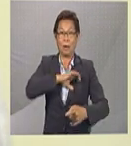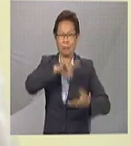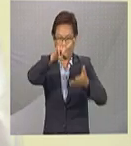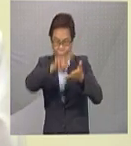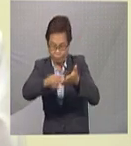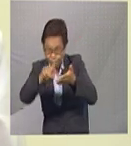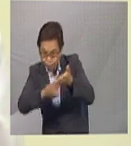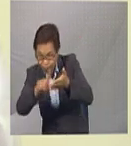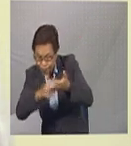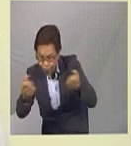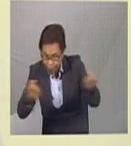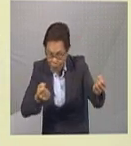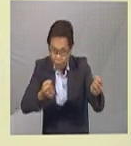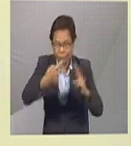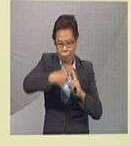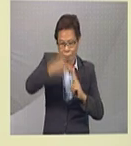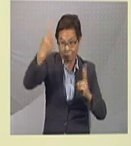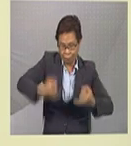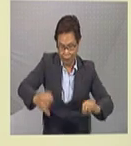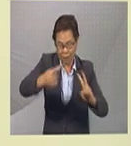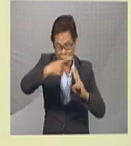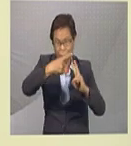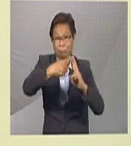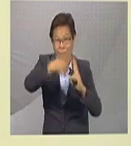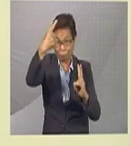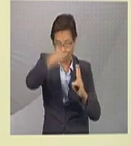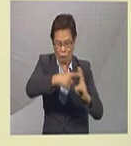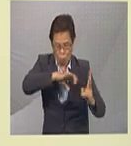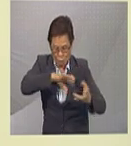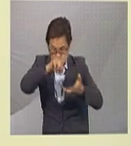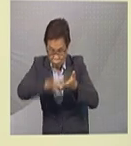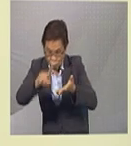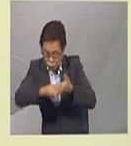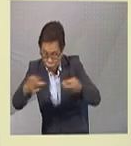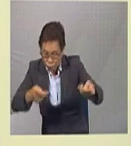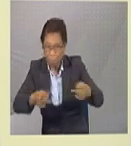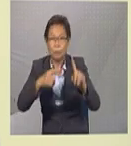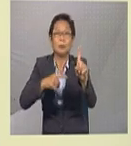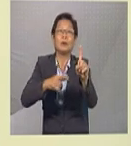kepada kenderaan-kenderaan di sekatan-sekatan jalan. Semalam